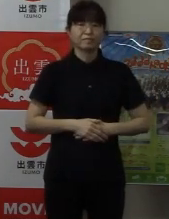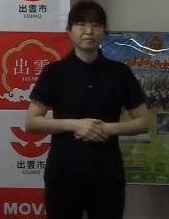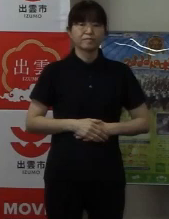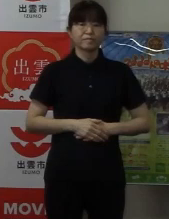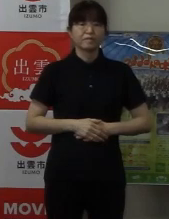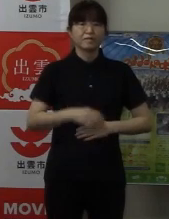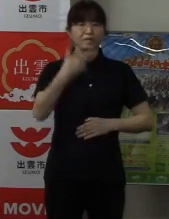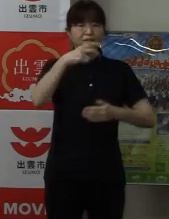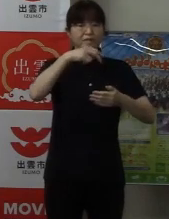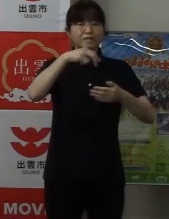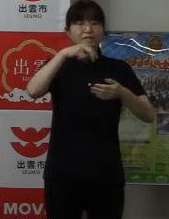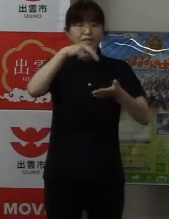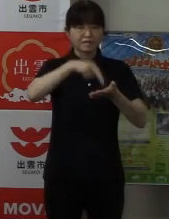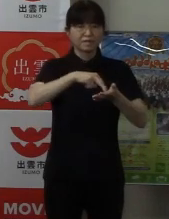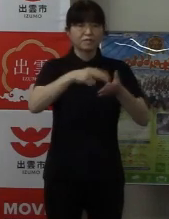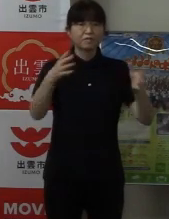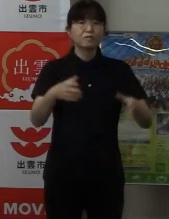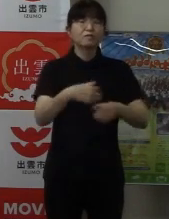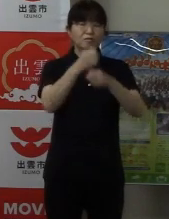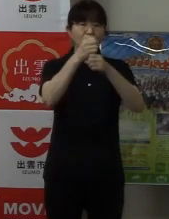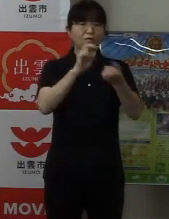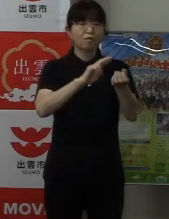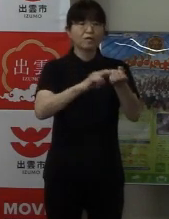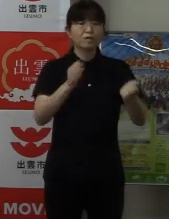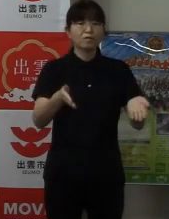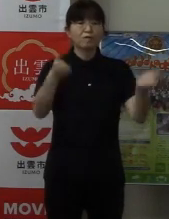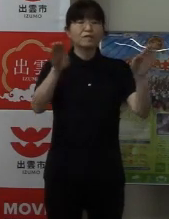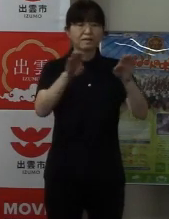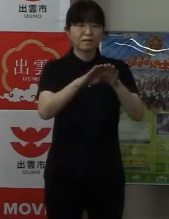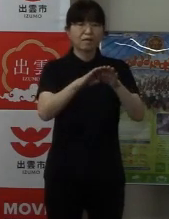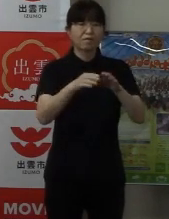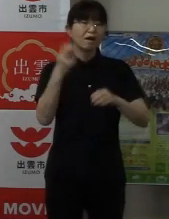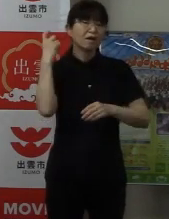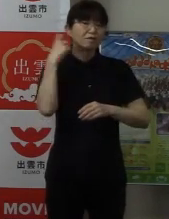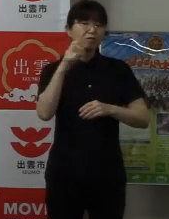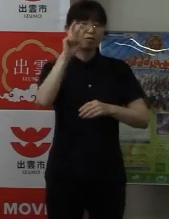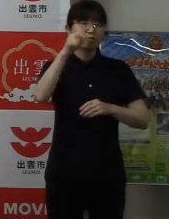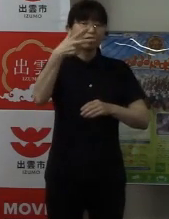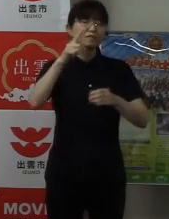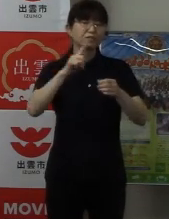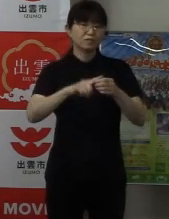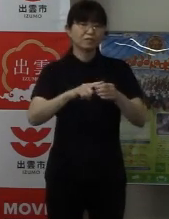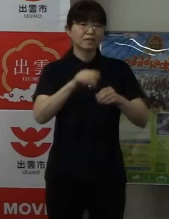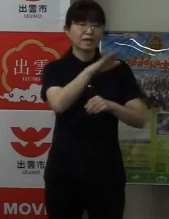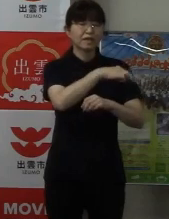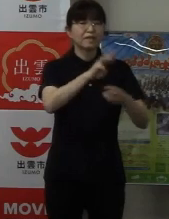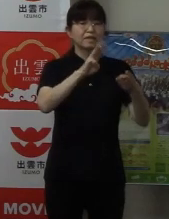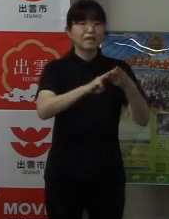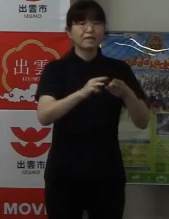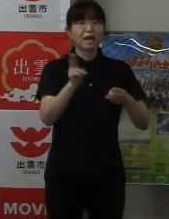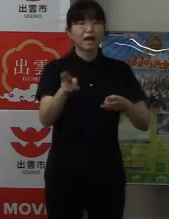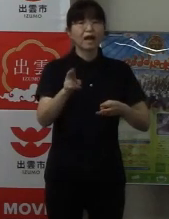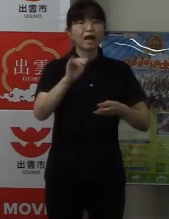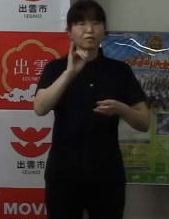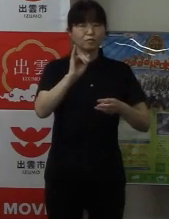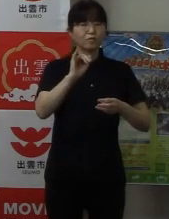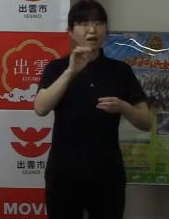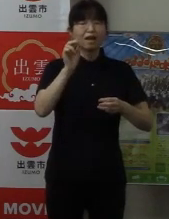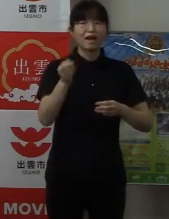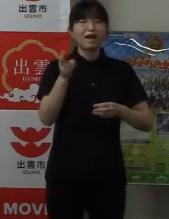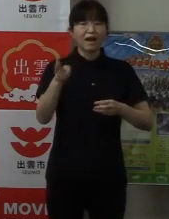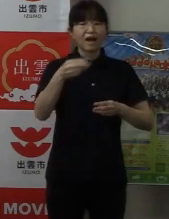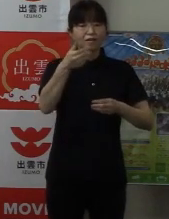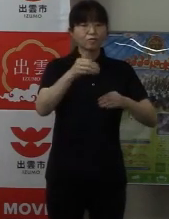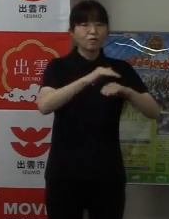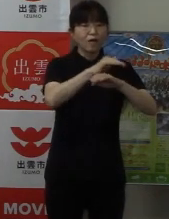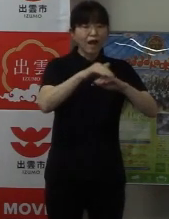出雲市立総合医療センターは昭和27年に平田博愛病院として開設をされまして、その